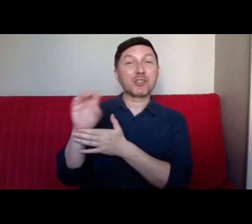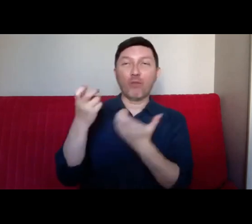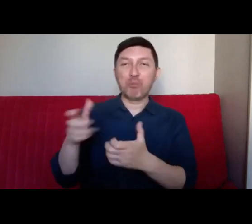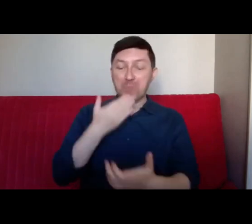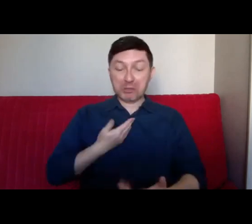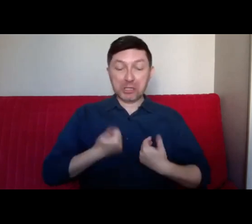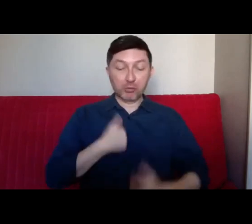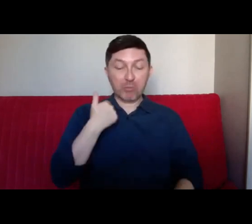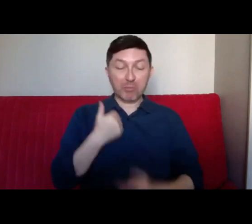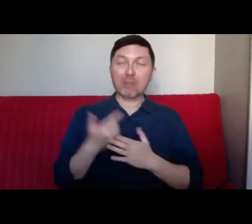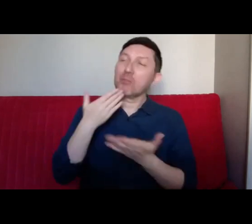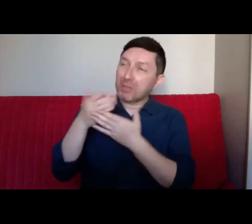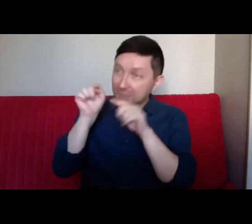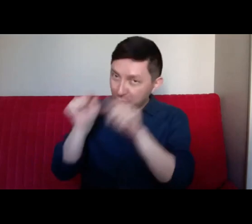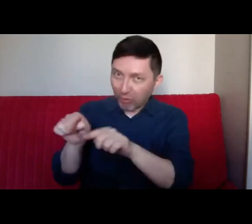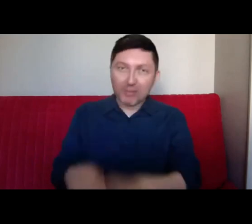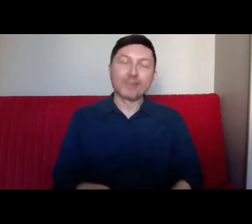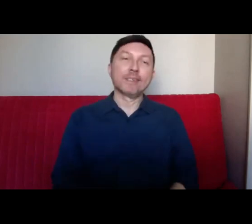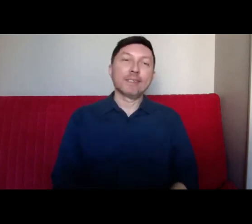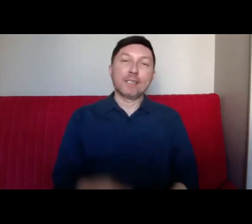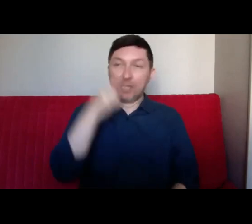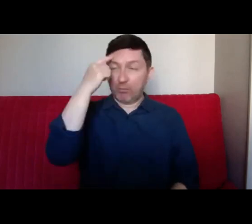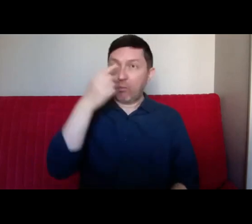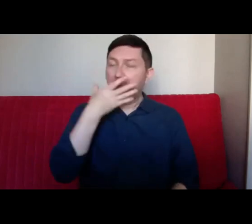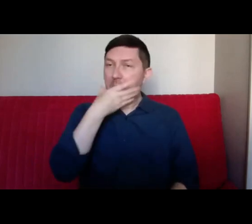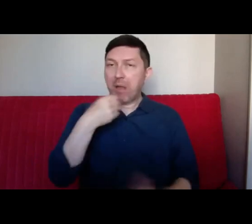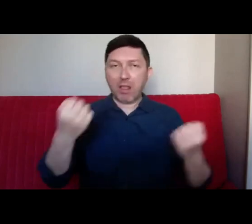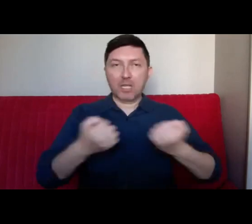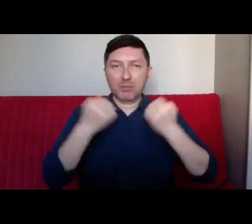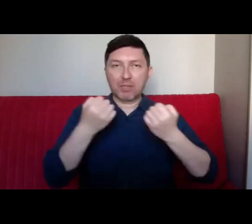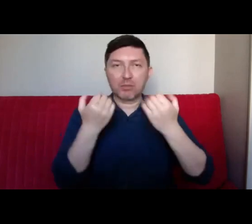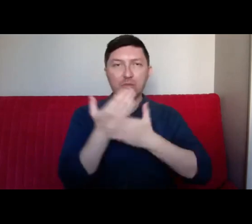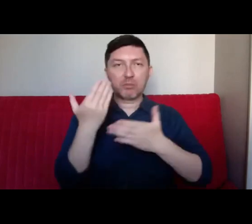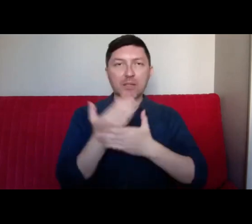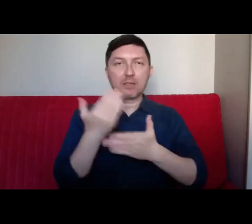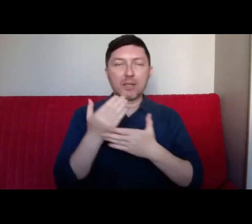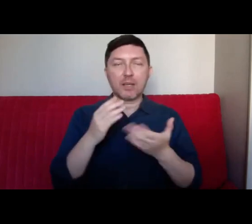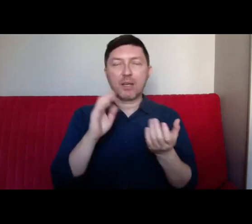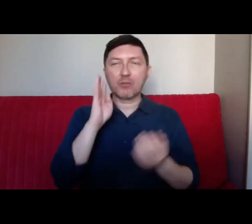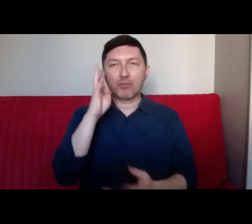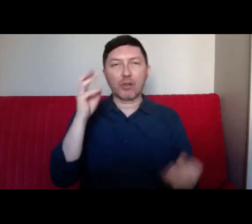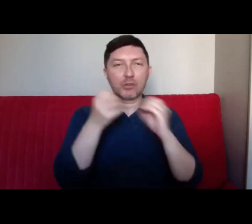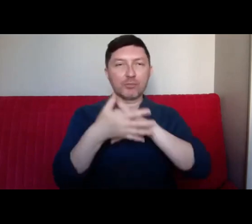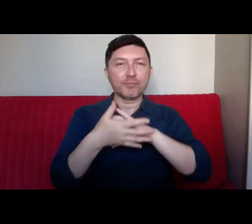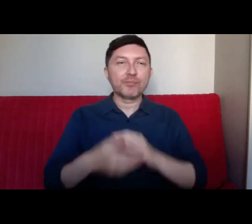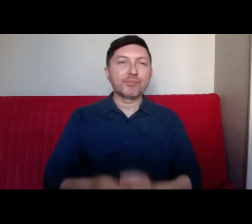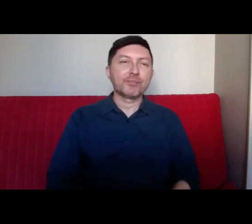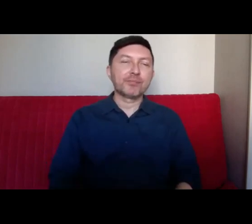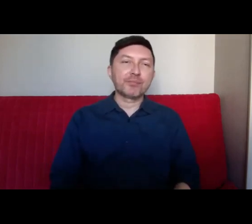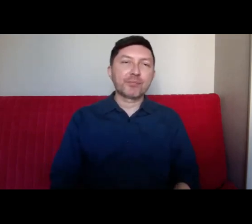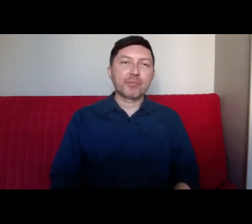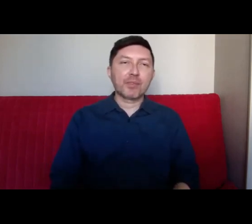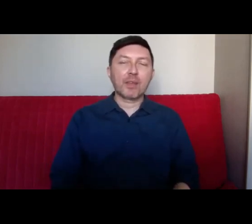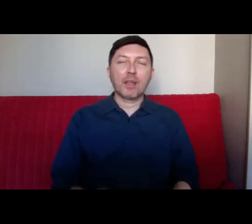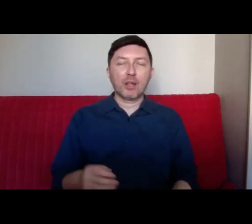Fabrizio pour cette collaboration ensemble et pour cette belle animation de cette matinée. Ce que je retiens peut-être au